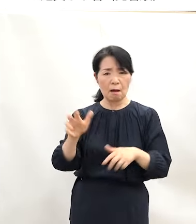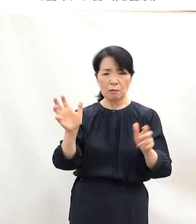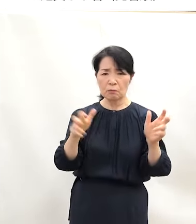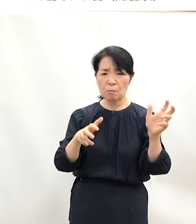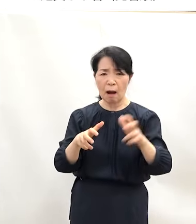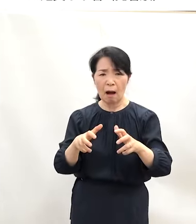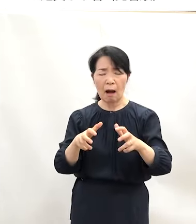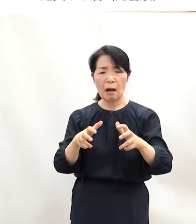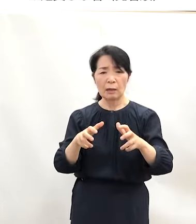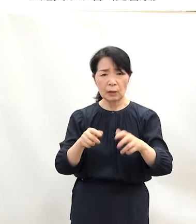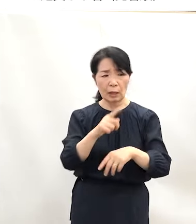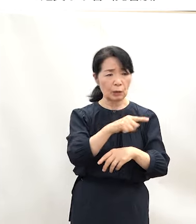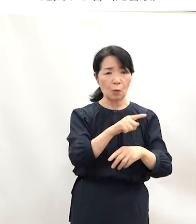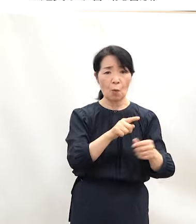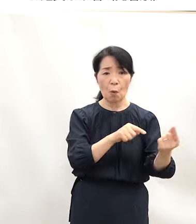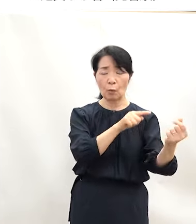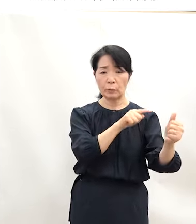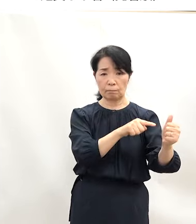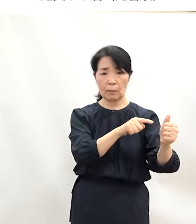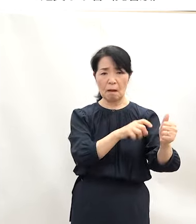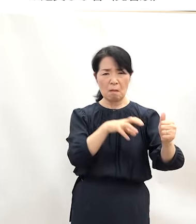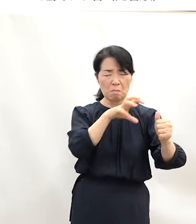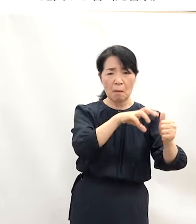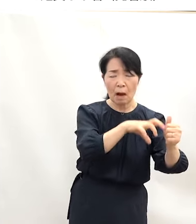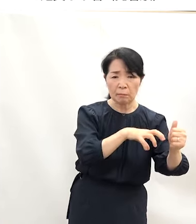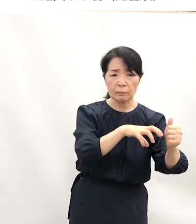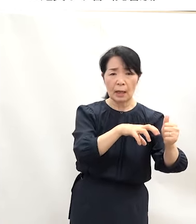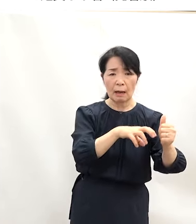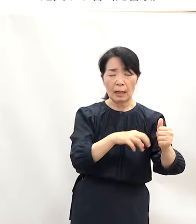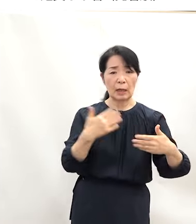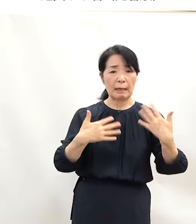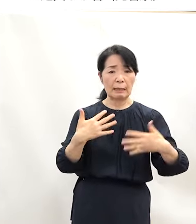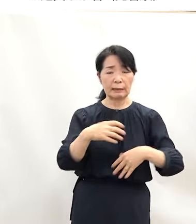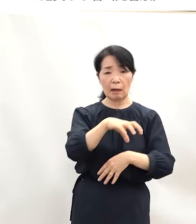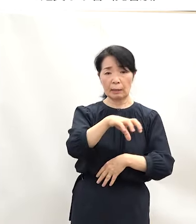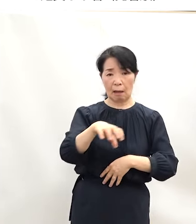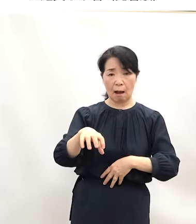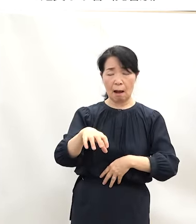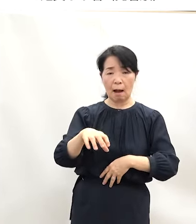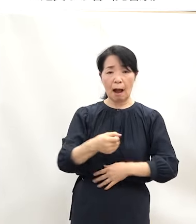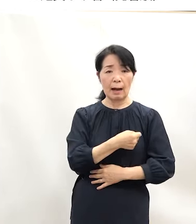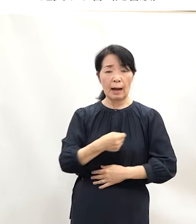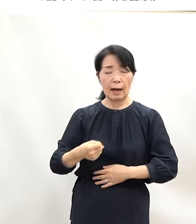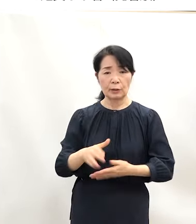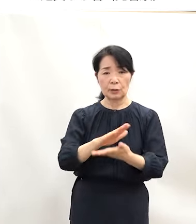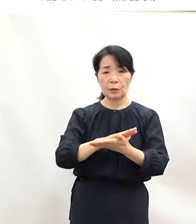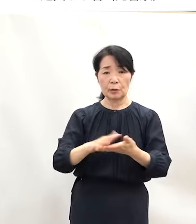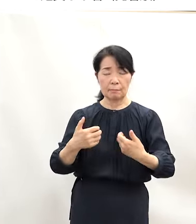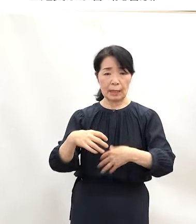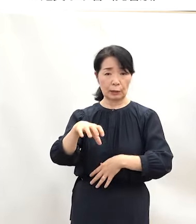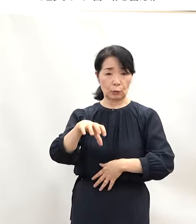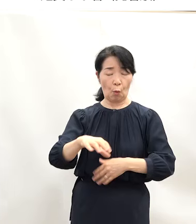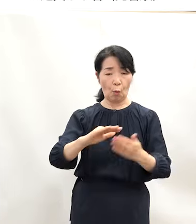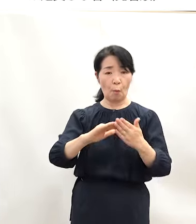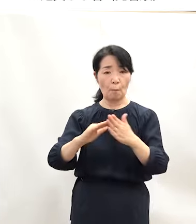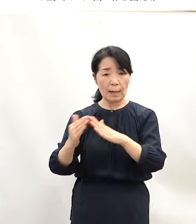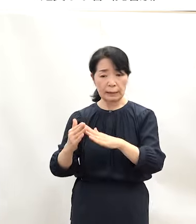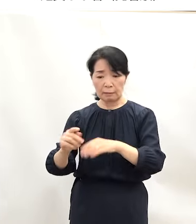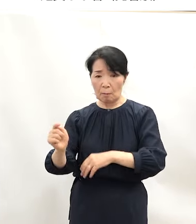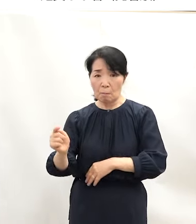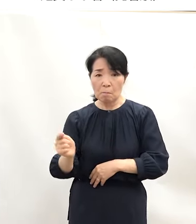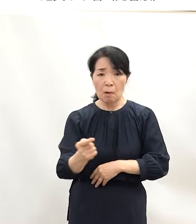被害も、北方市や会津美里町で発生しておりますし、ツキノワグマ出没特